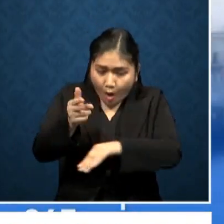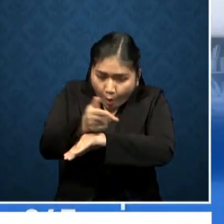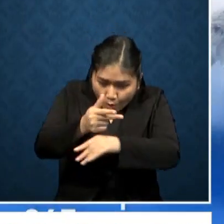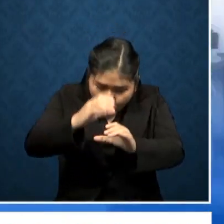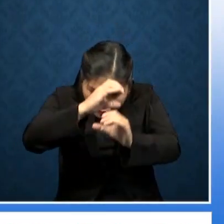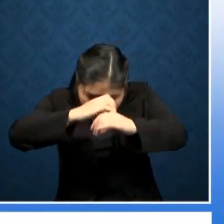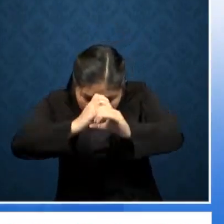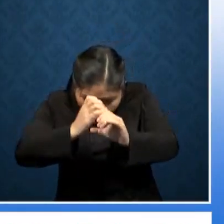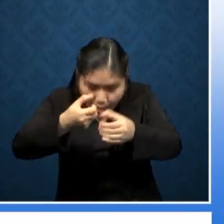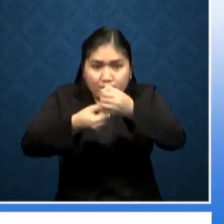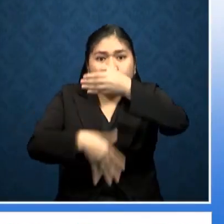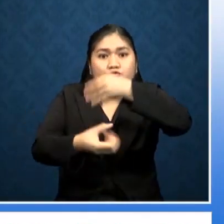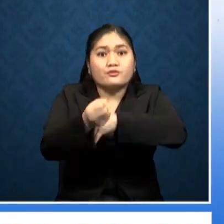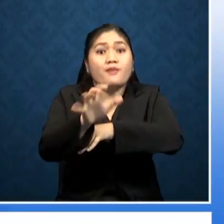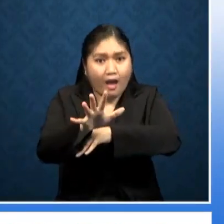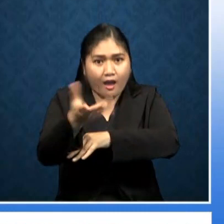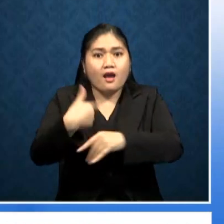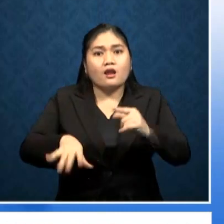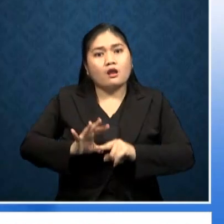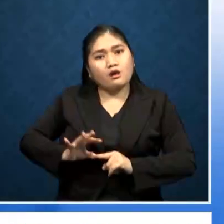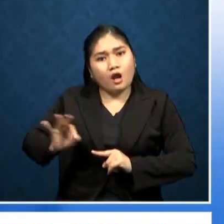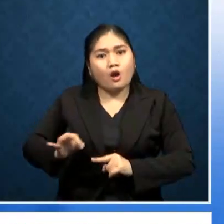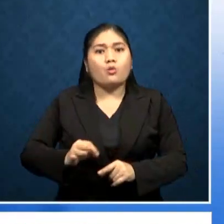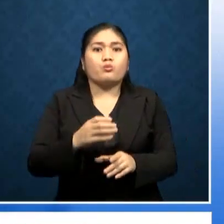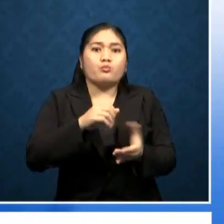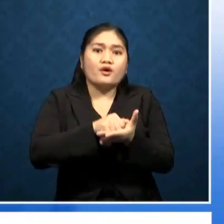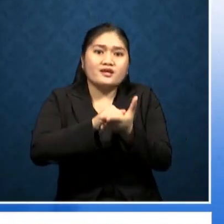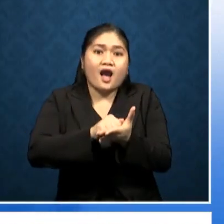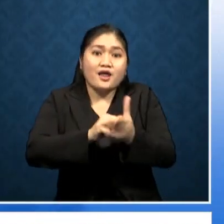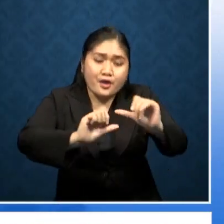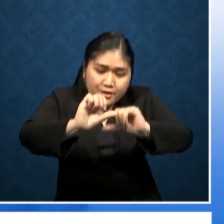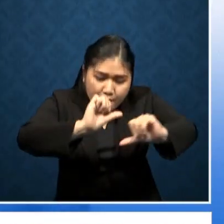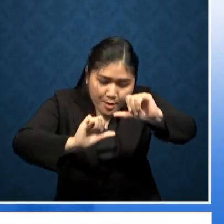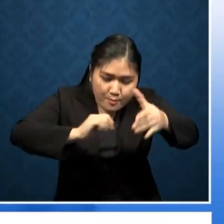รายการ9.บริการเขหมีบำบัดที่บ้าน